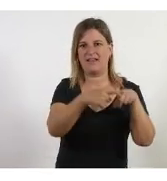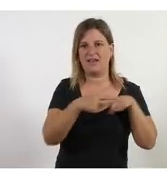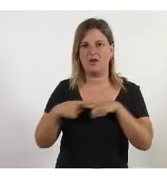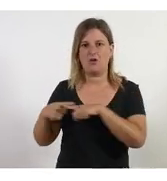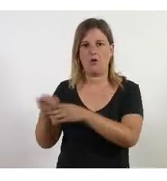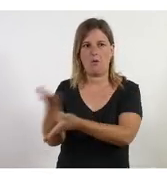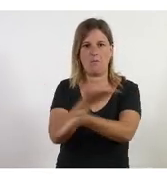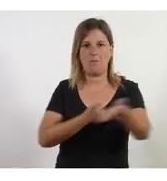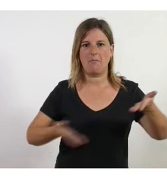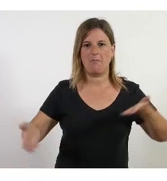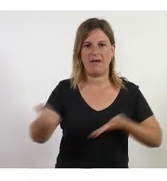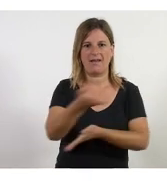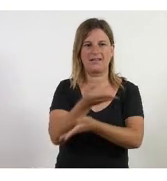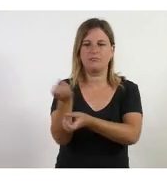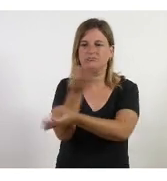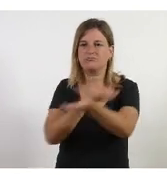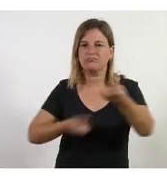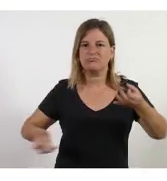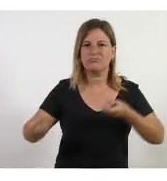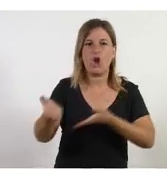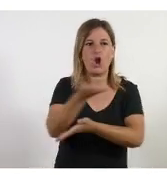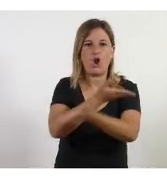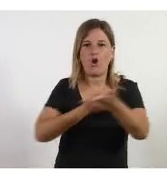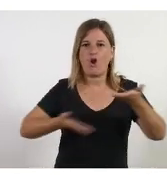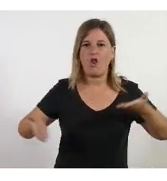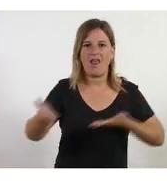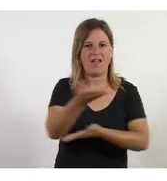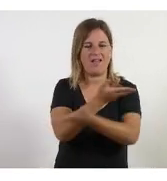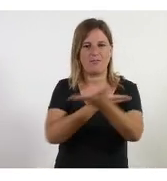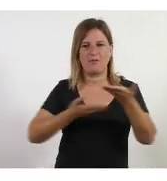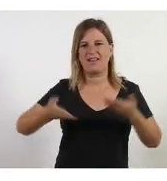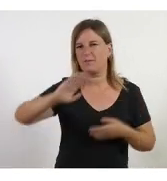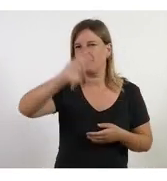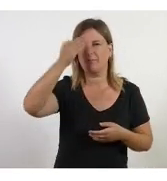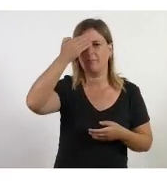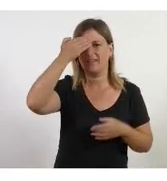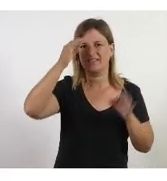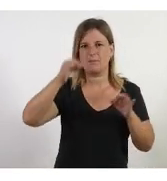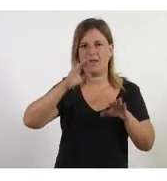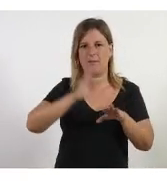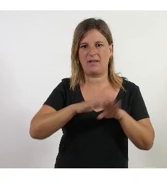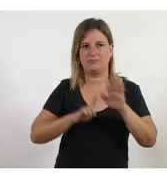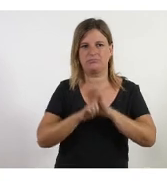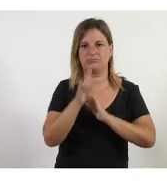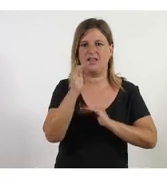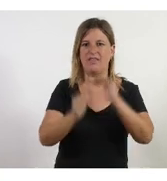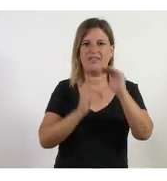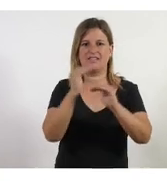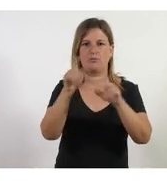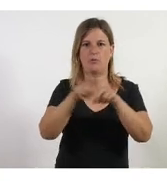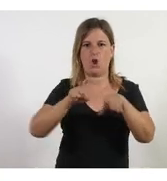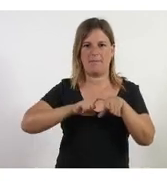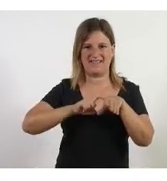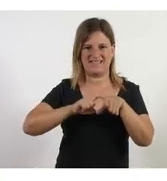entre nosaltres i col·laborant entre nosaltres és la manera en què ens desenvolupem com a espècies.